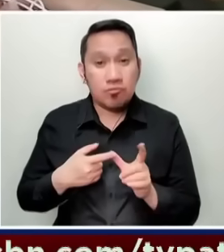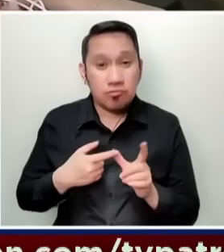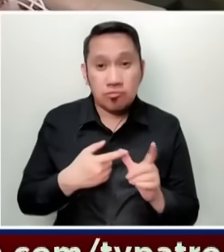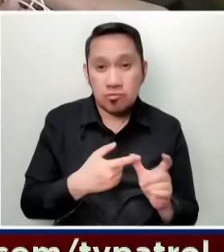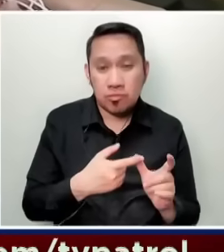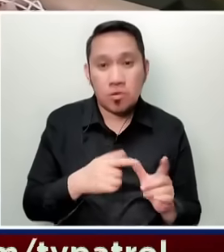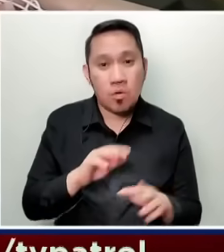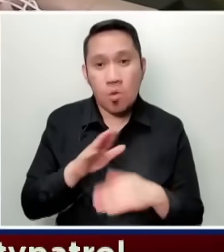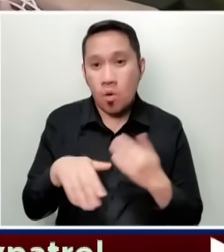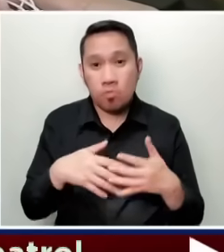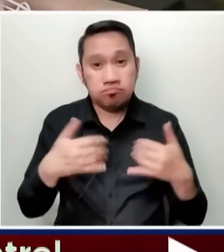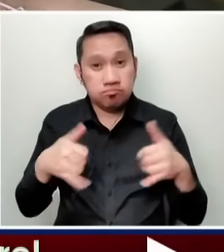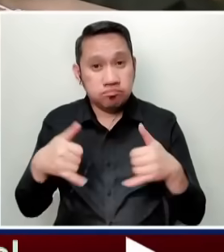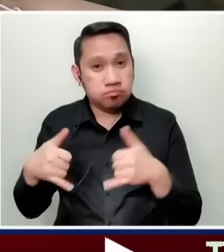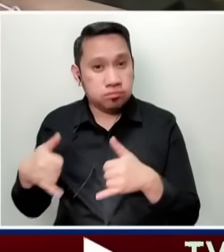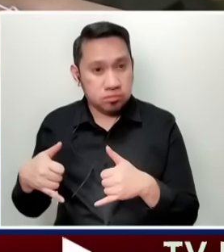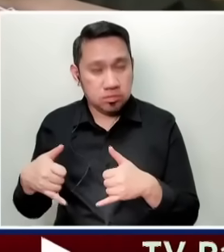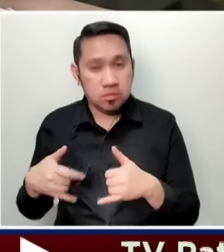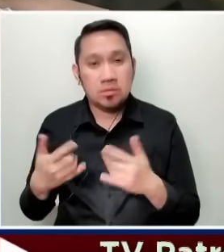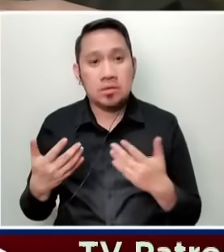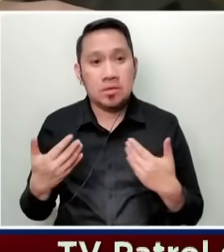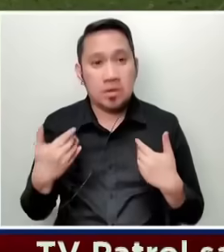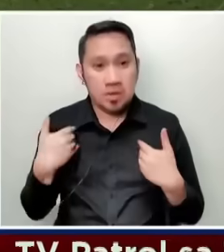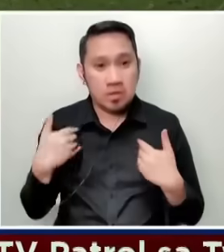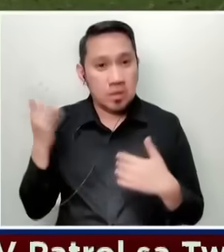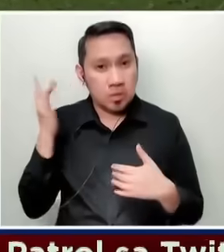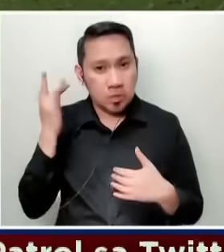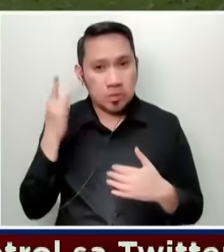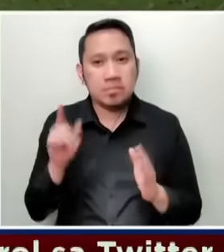recreational activities na magkikreate ng noise.